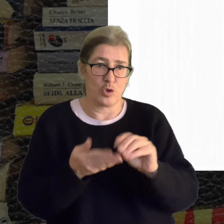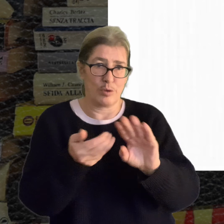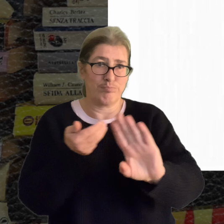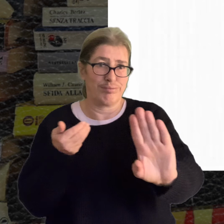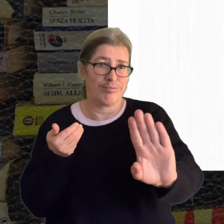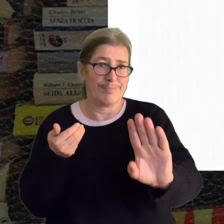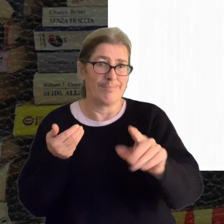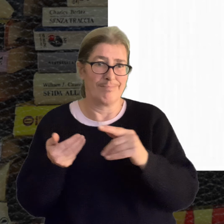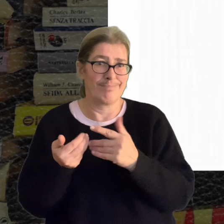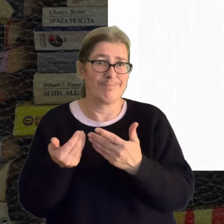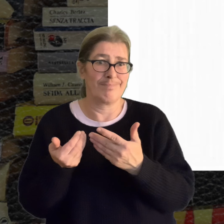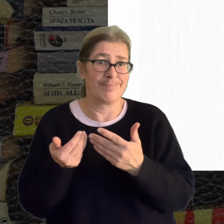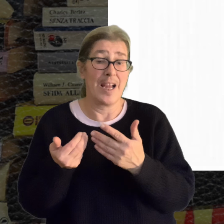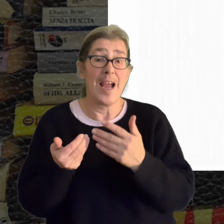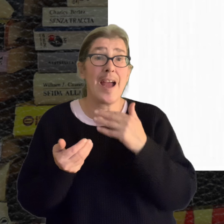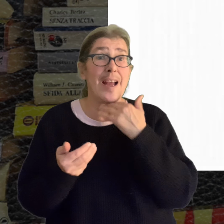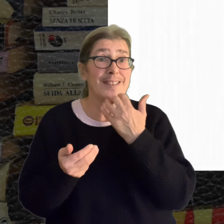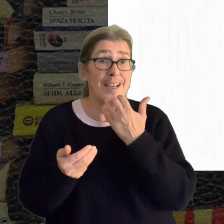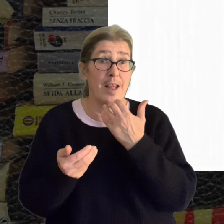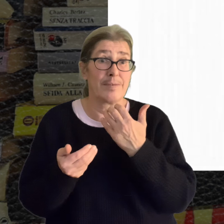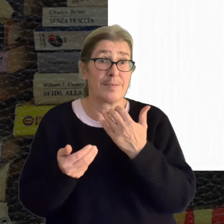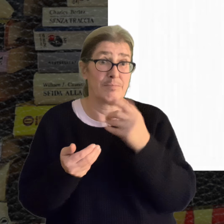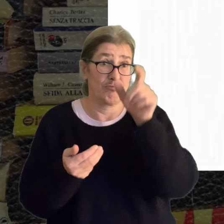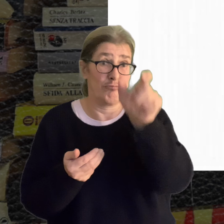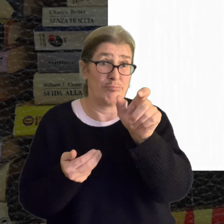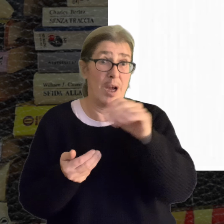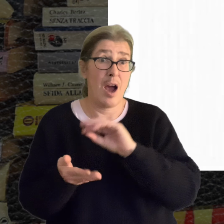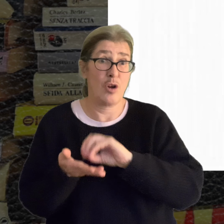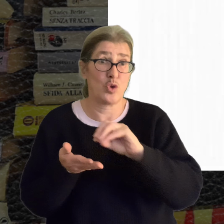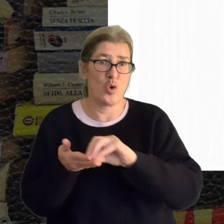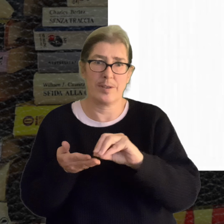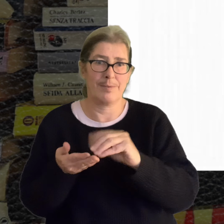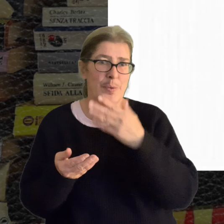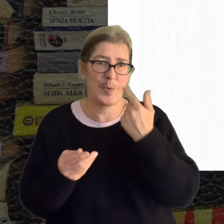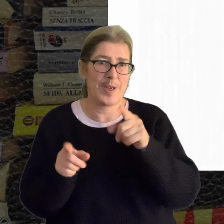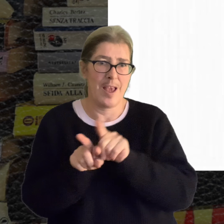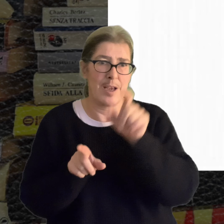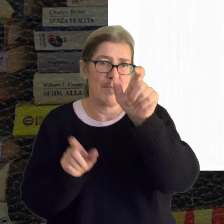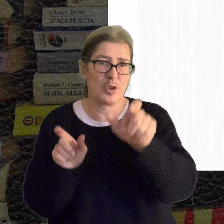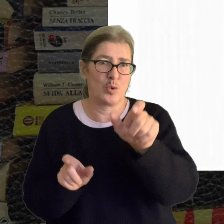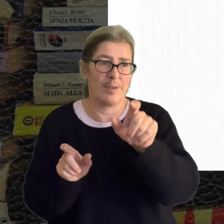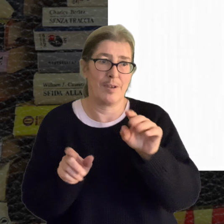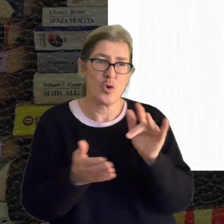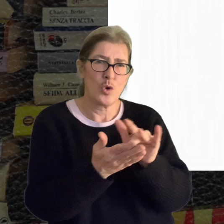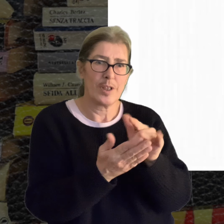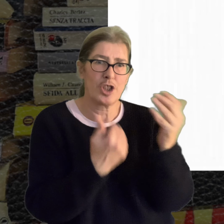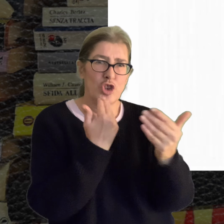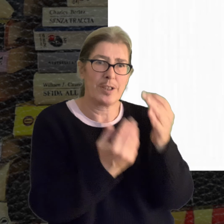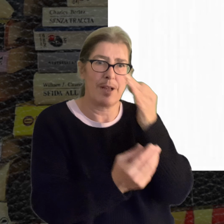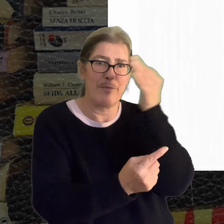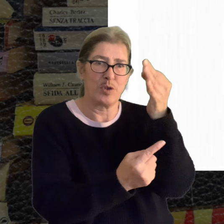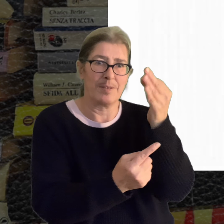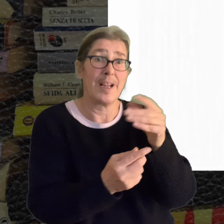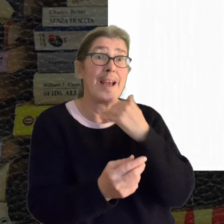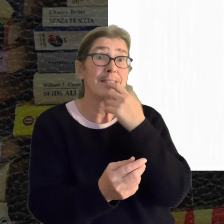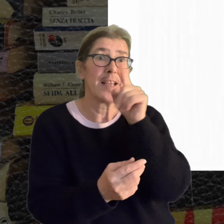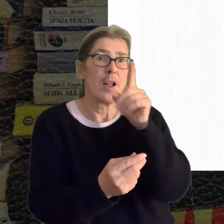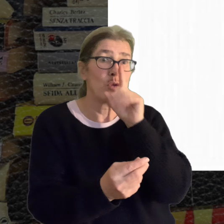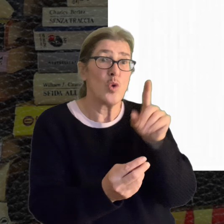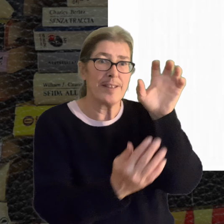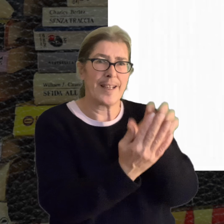Erzähler und Autorin sind nicht dieselben Personen weil die Geschichte ja erfunden ist der Erzähler den gibt es nur in dem